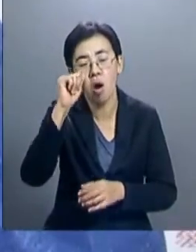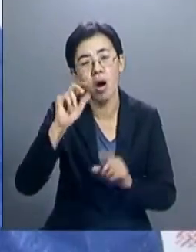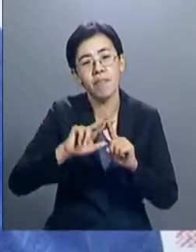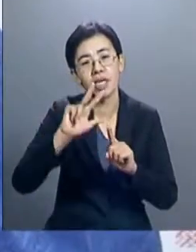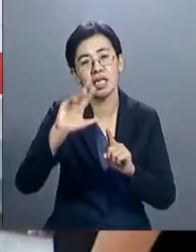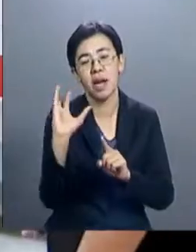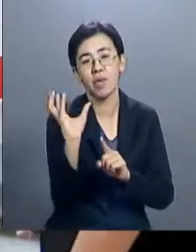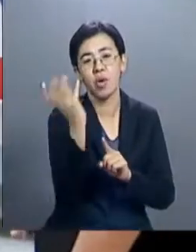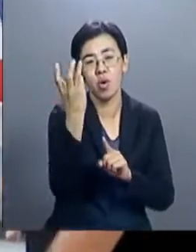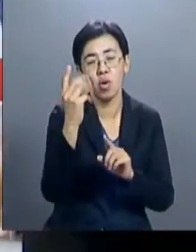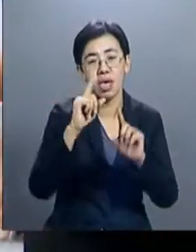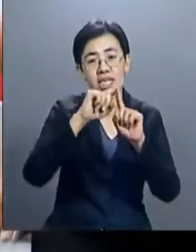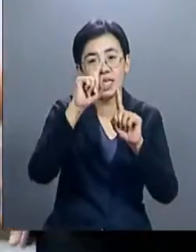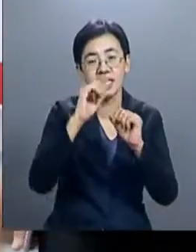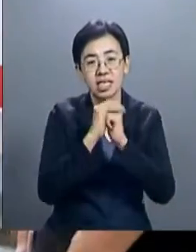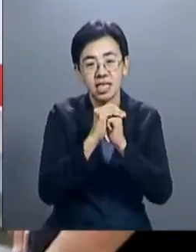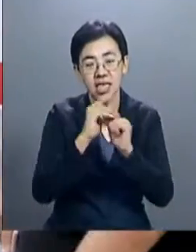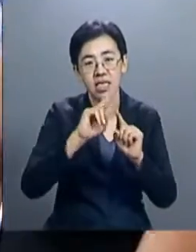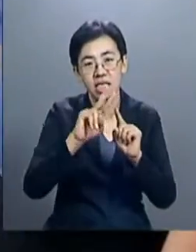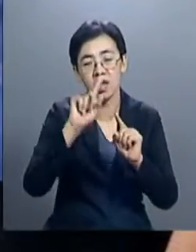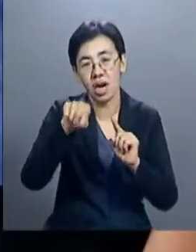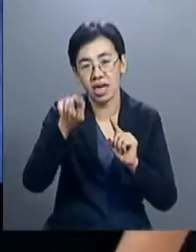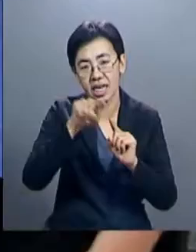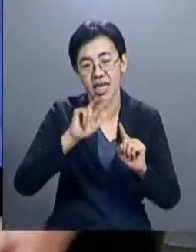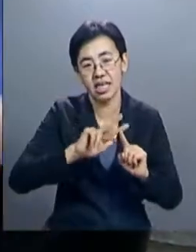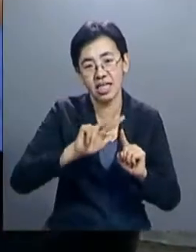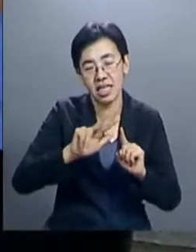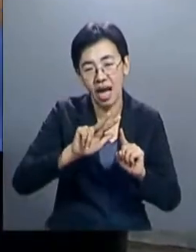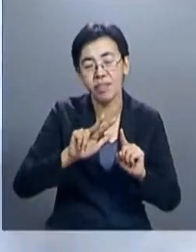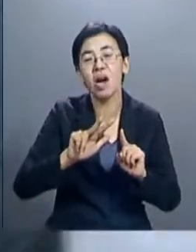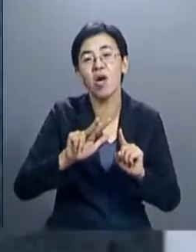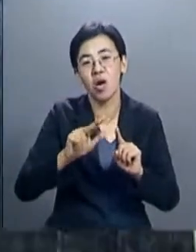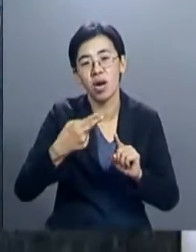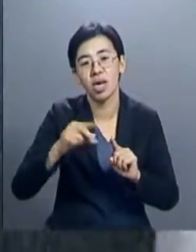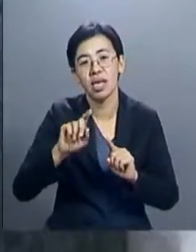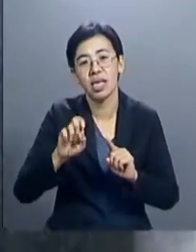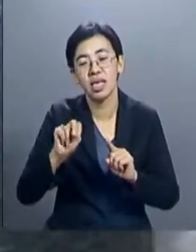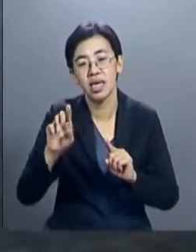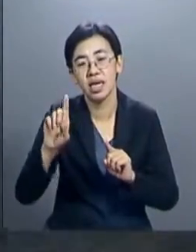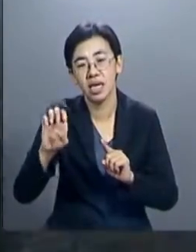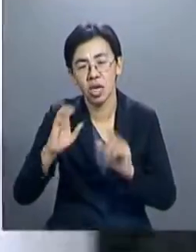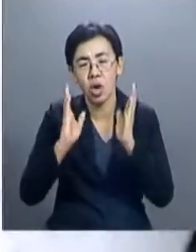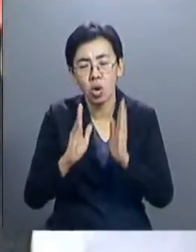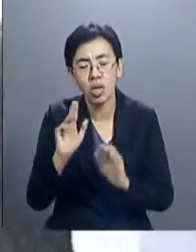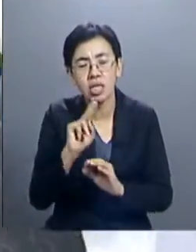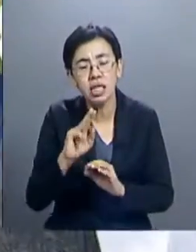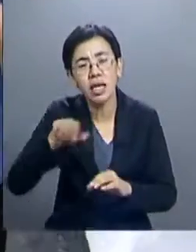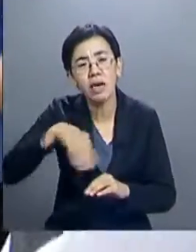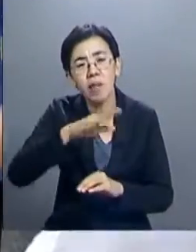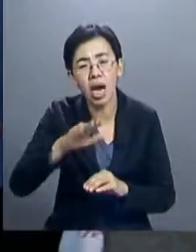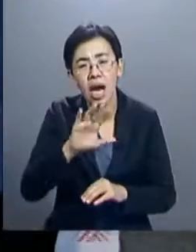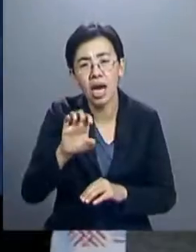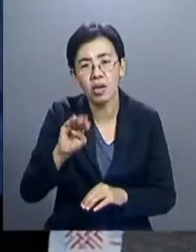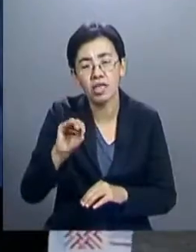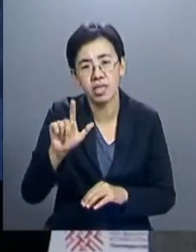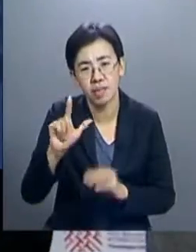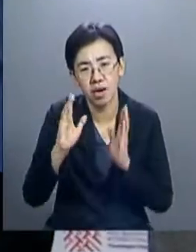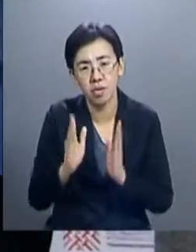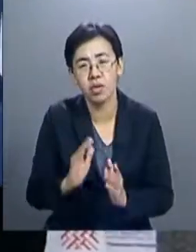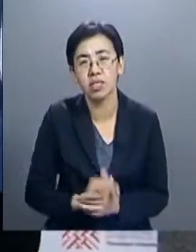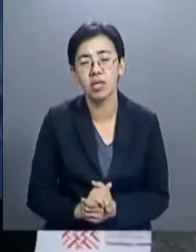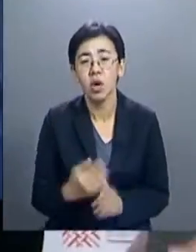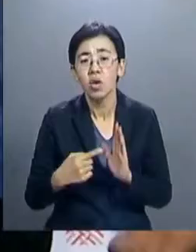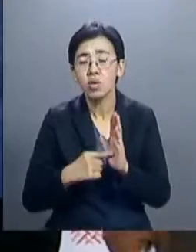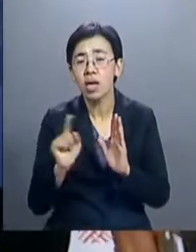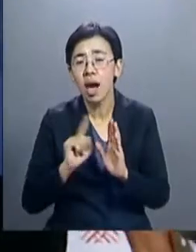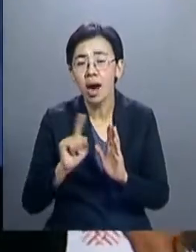กรองจากภาษาจีนและภาษาอังกฤษโดยมีจำนวนผู้ใช้ภาษาฮินดีมากกว่า540ล้านคนสะท้อนถึง